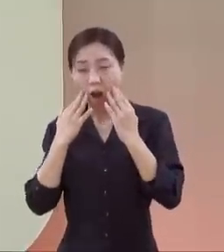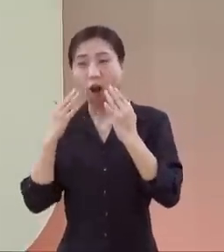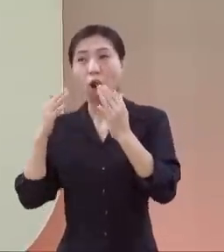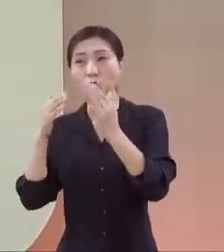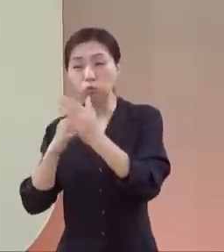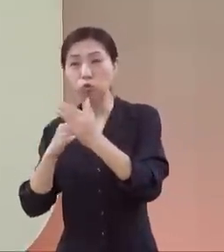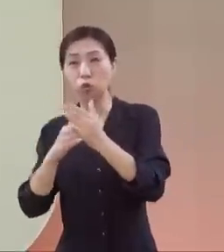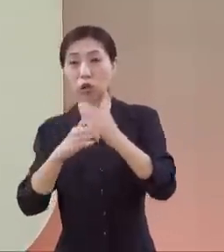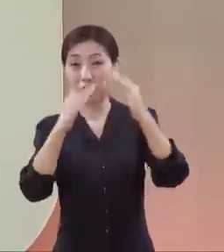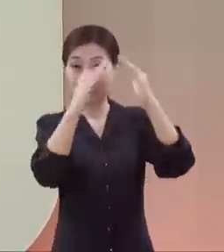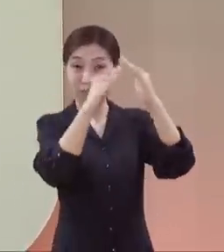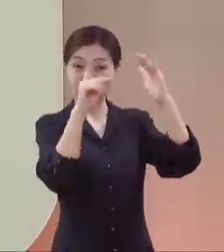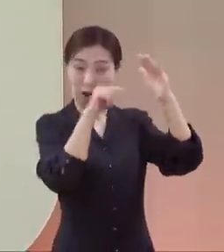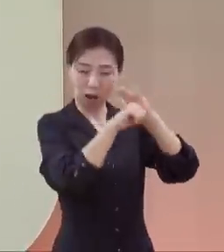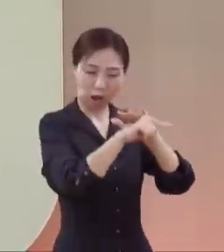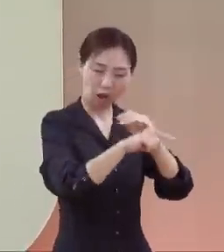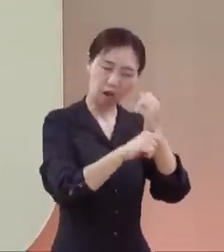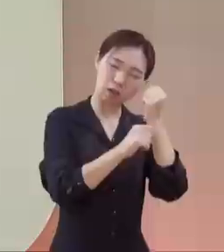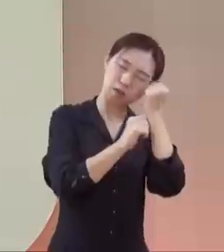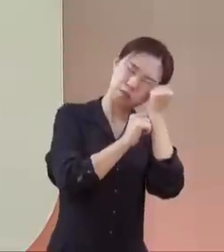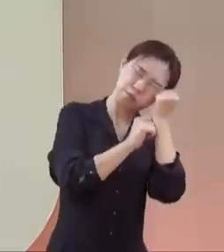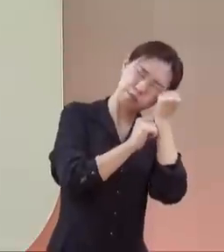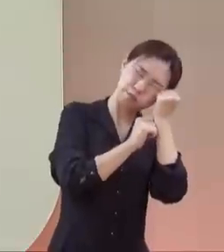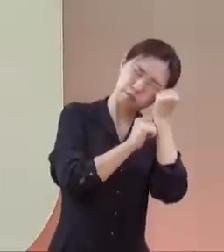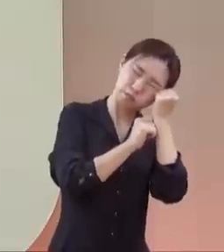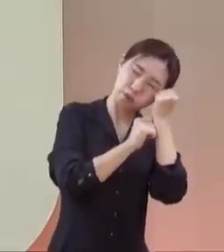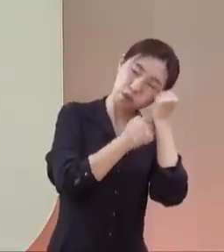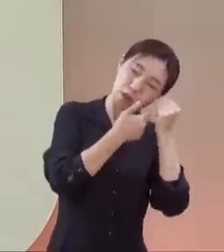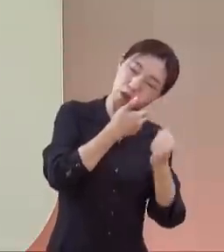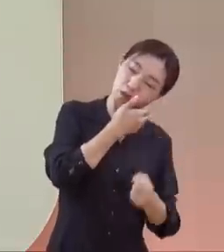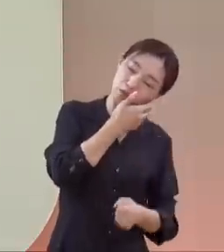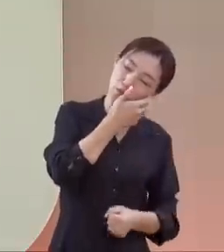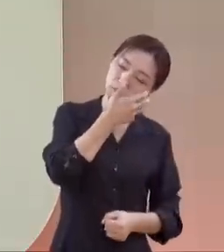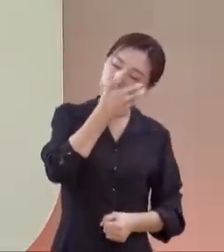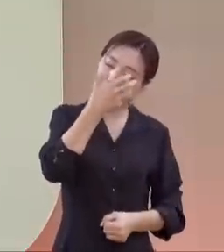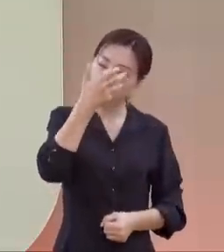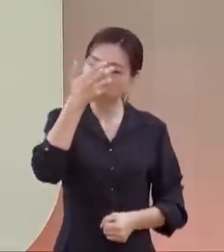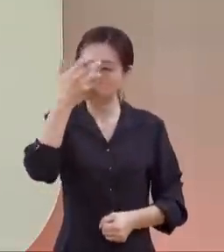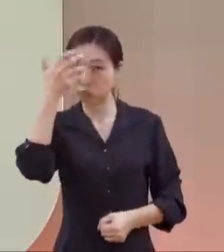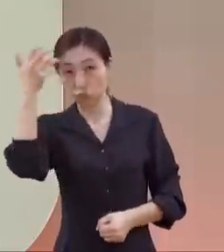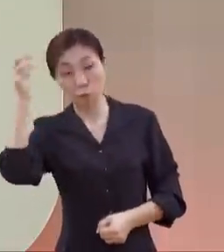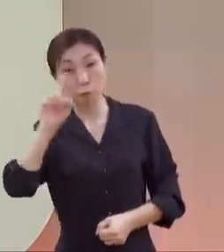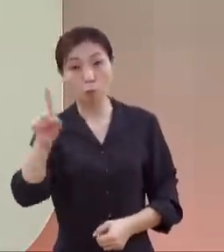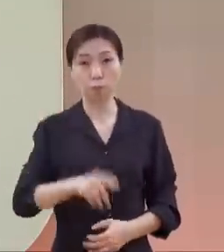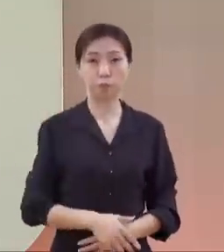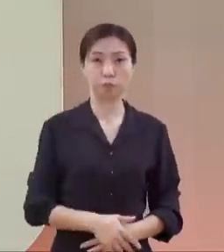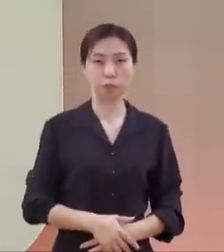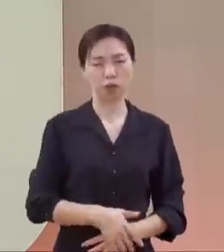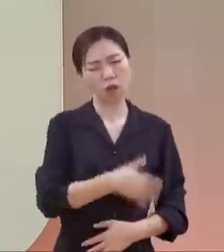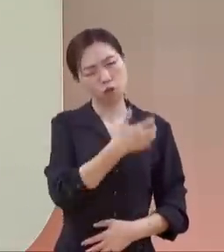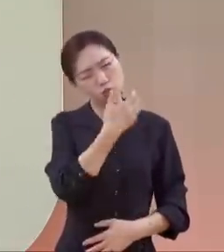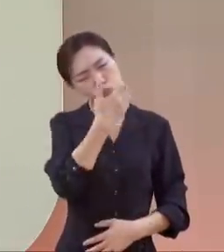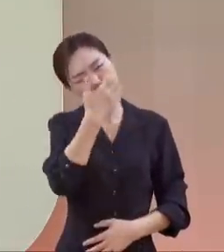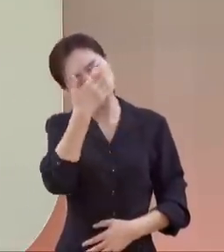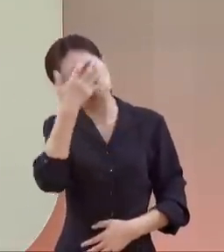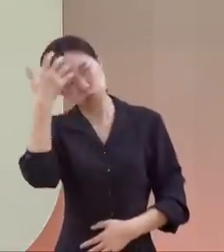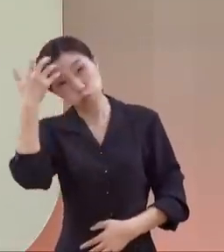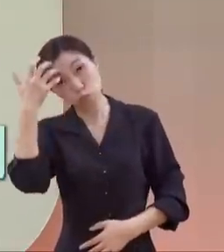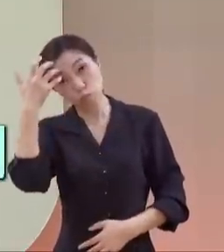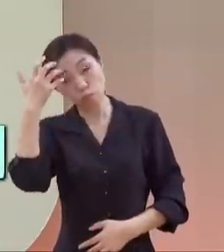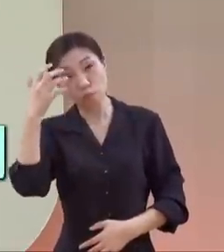자는데 생생한 꿈을 꿨대요 꿈속에서 몸이 너무 아프더래요